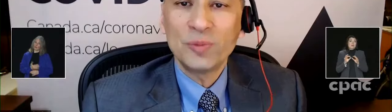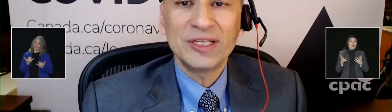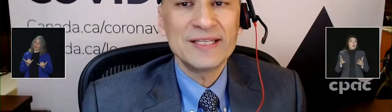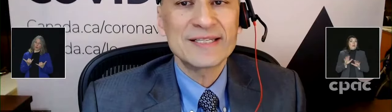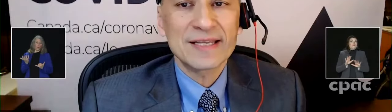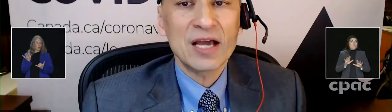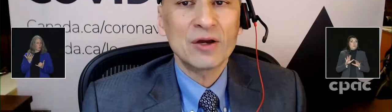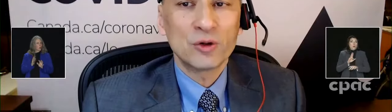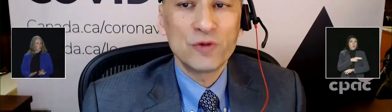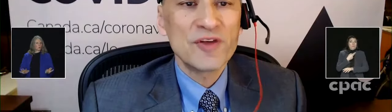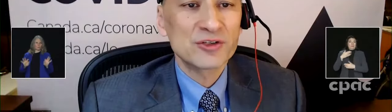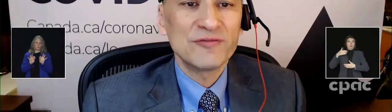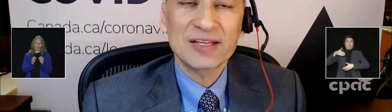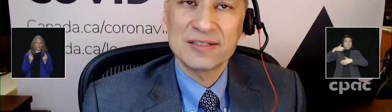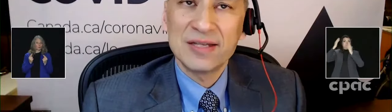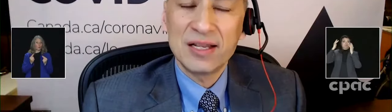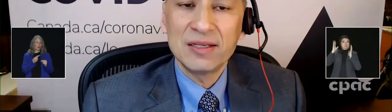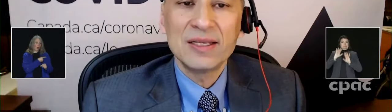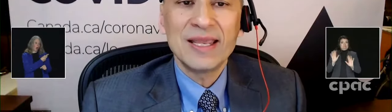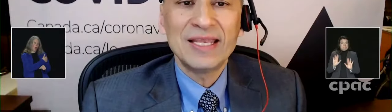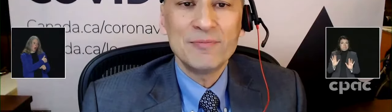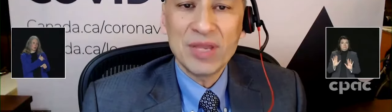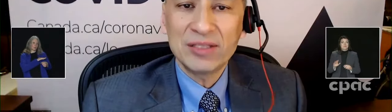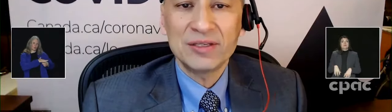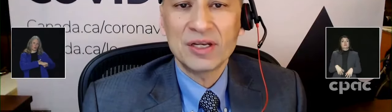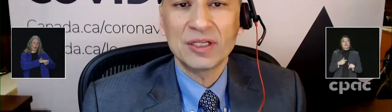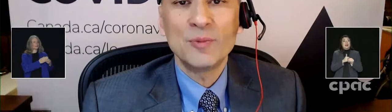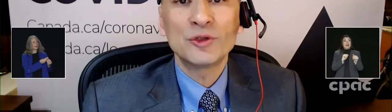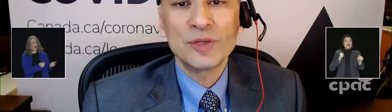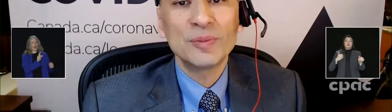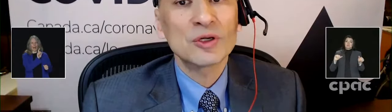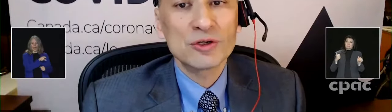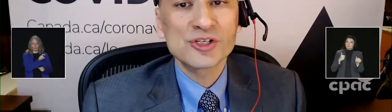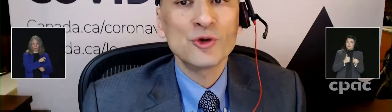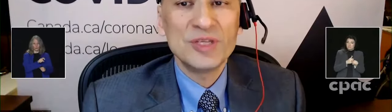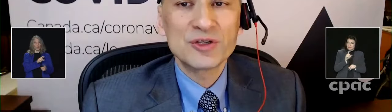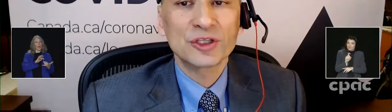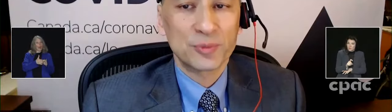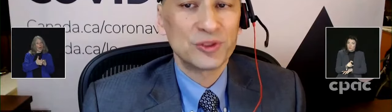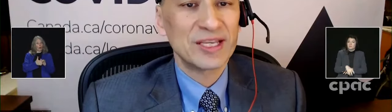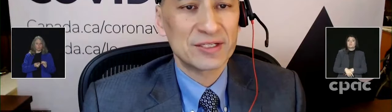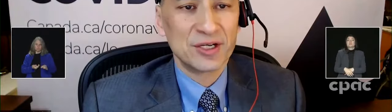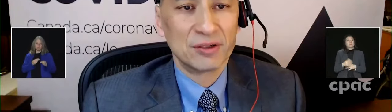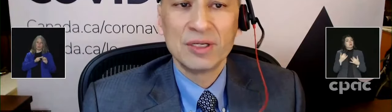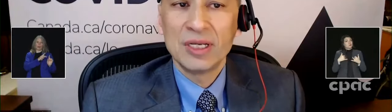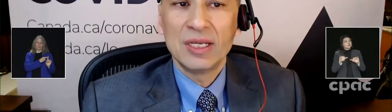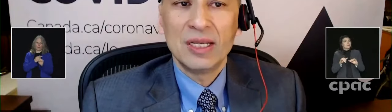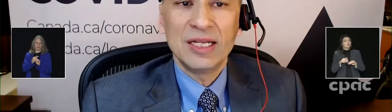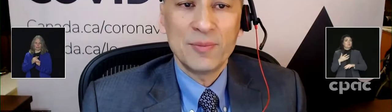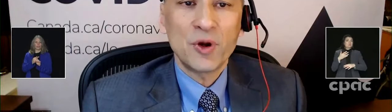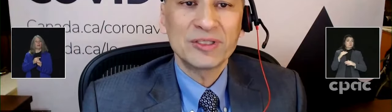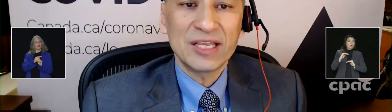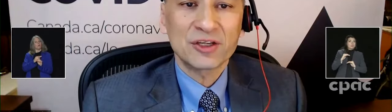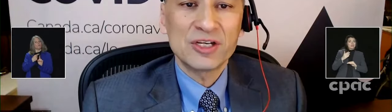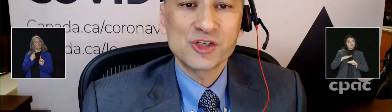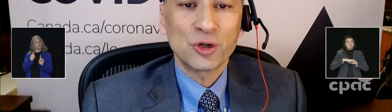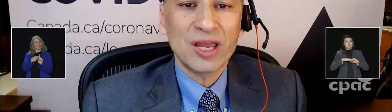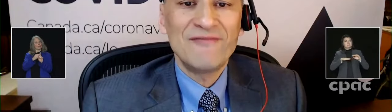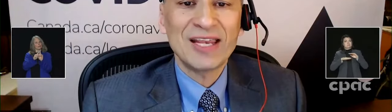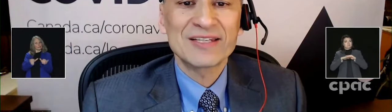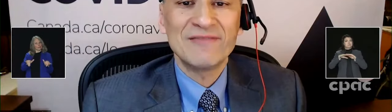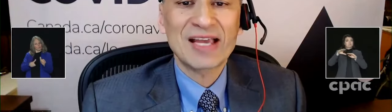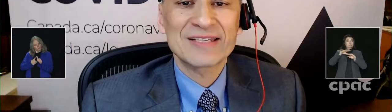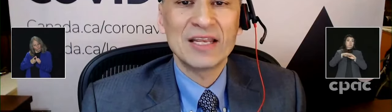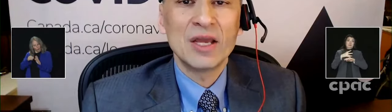de combler les écarts en couverture vaccinale et de maintenir les multiples mesures de protection. Il importe d'être à